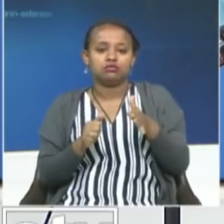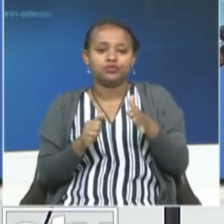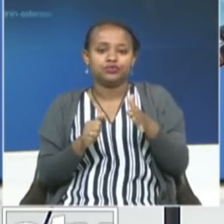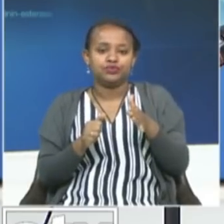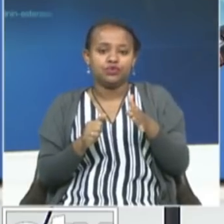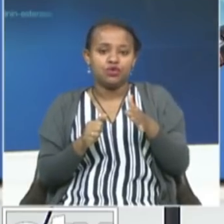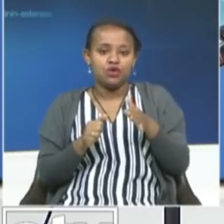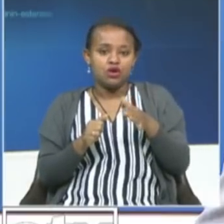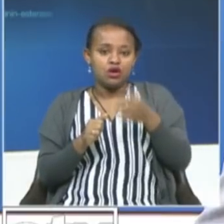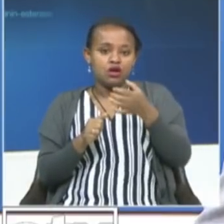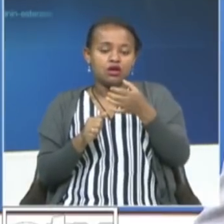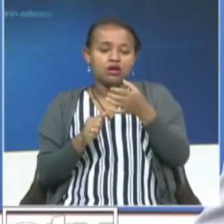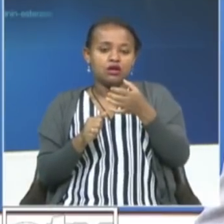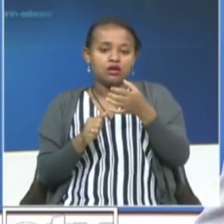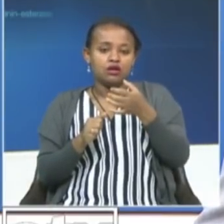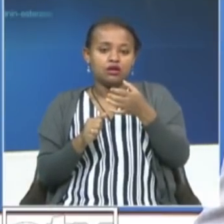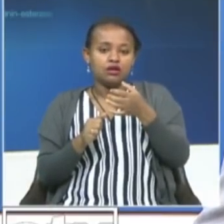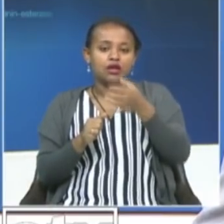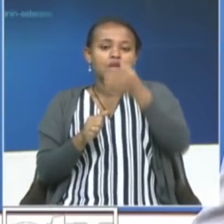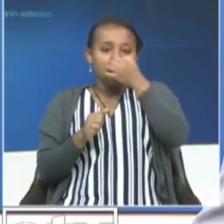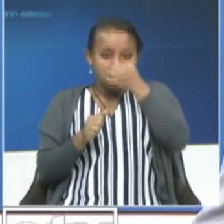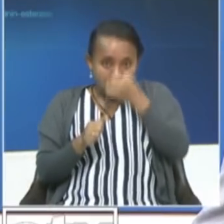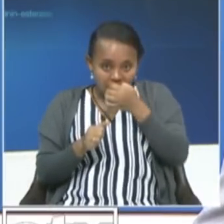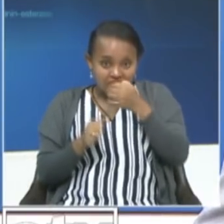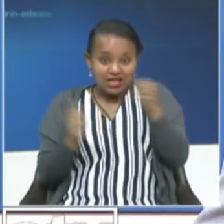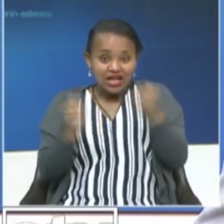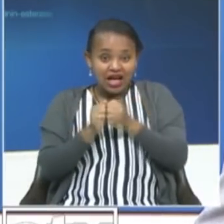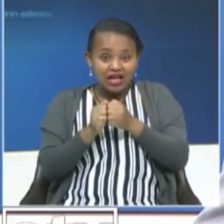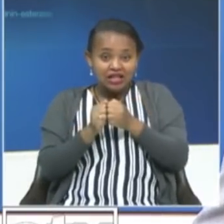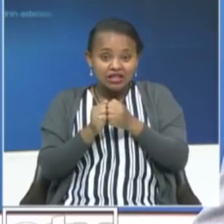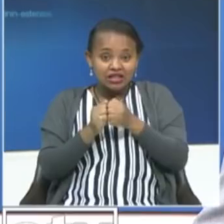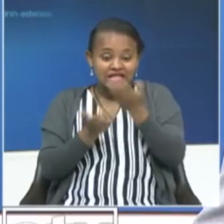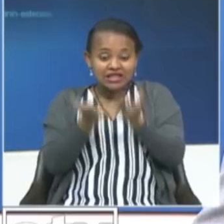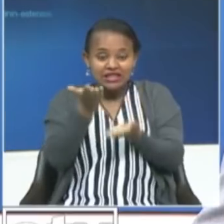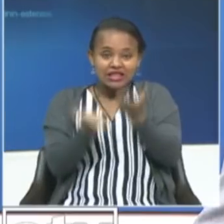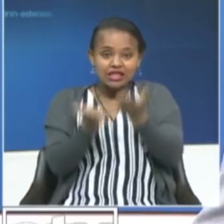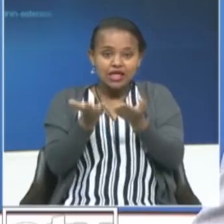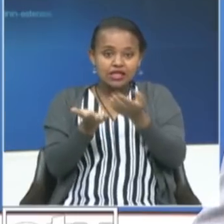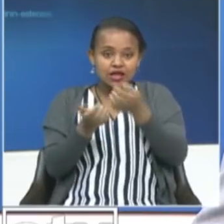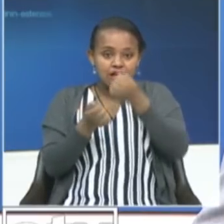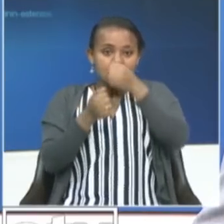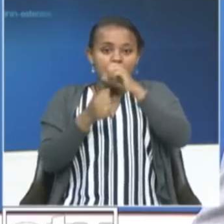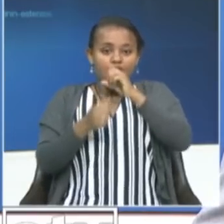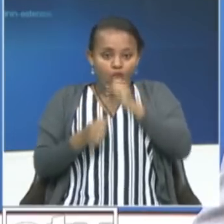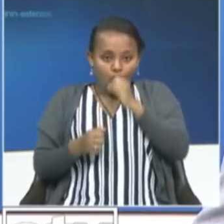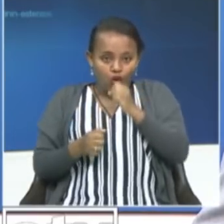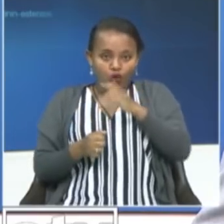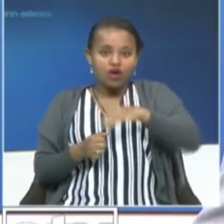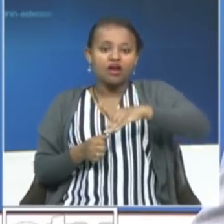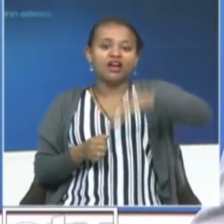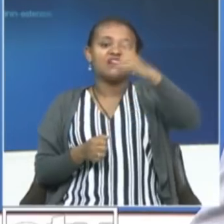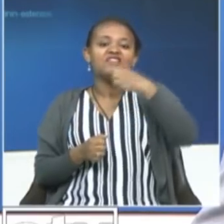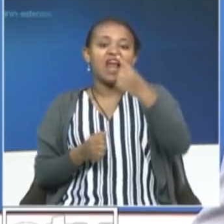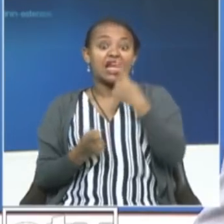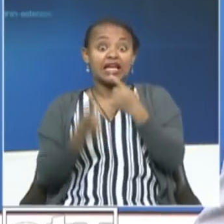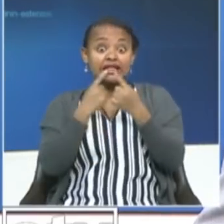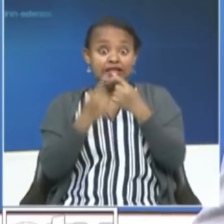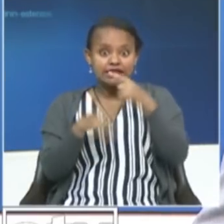ብዙ ርቀት አይሄዱም። ከጉንፋን ከማሳል ጋር ሲነጻጸል ማሳሉ ከፍ ይላል።